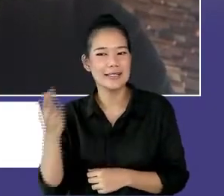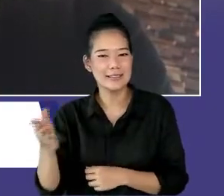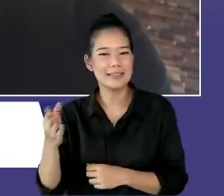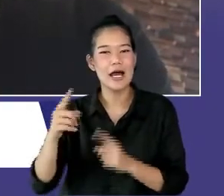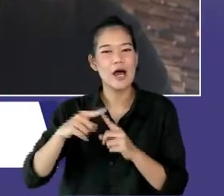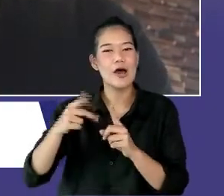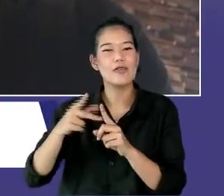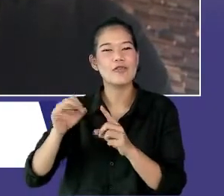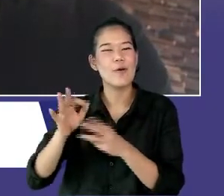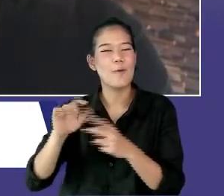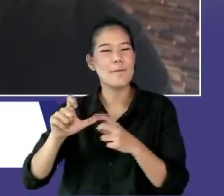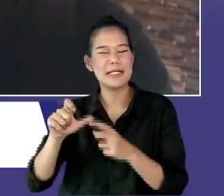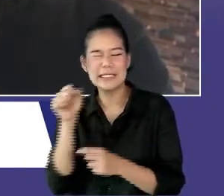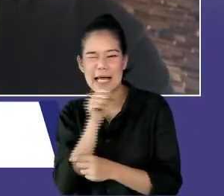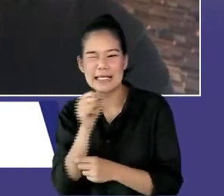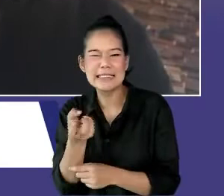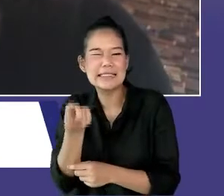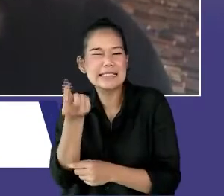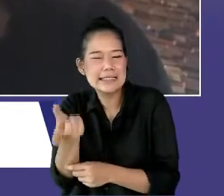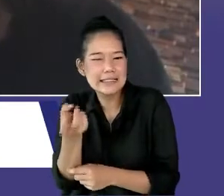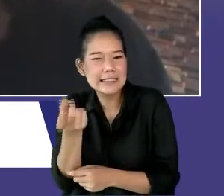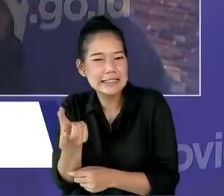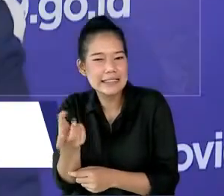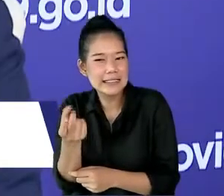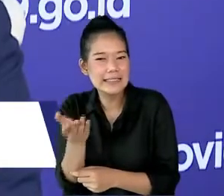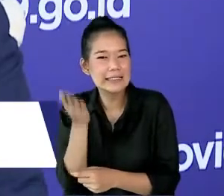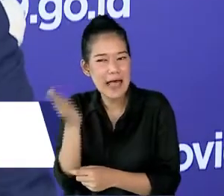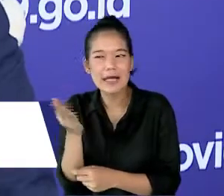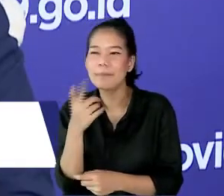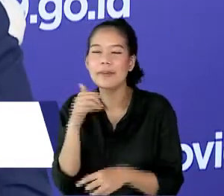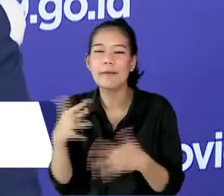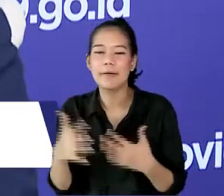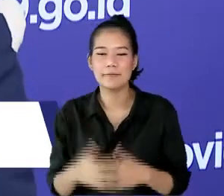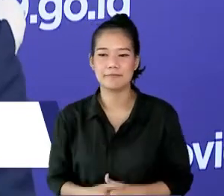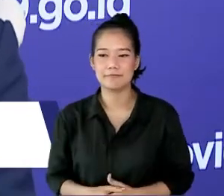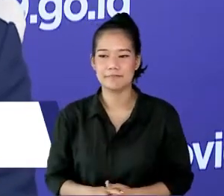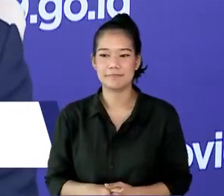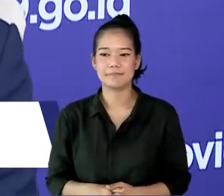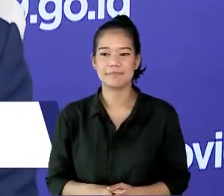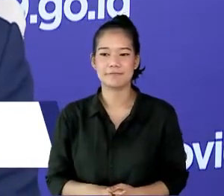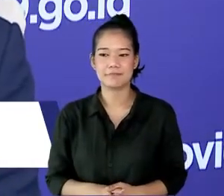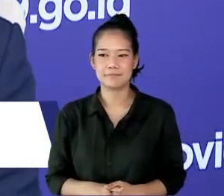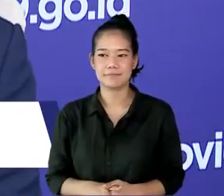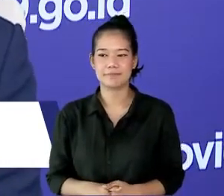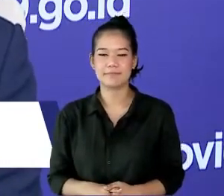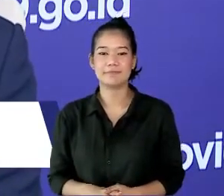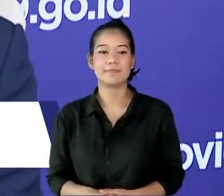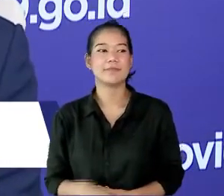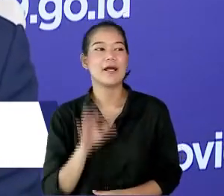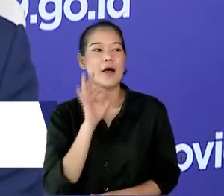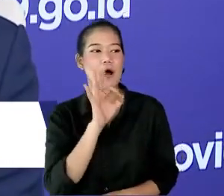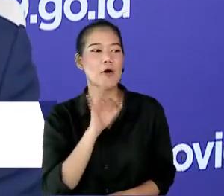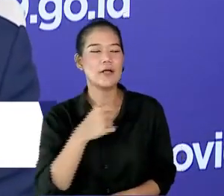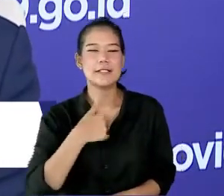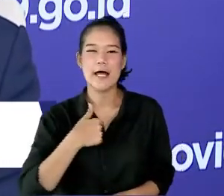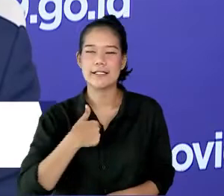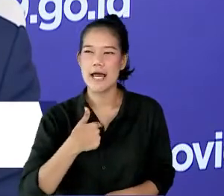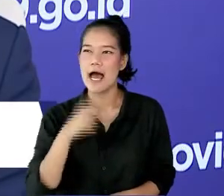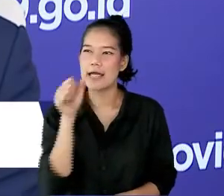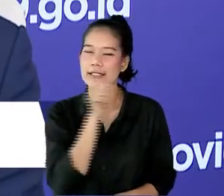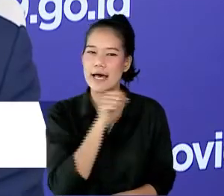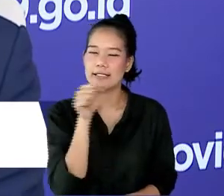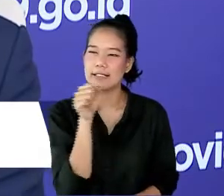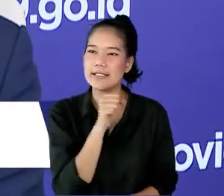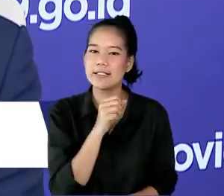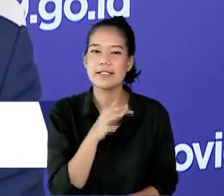boleh sepetik, sepenggal lagunya, kalau partnya Mas Thomas itu seperti apa Mas? Oke, kalau part saya,